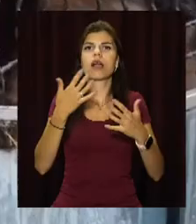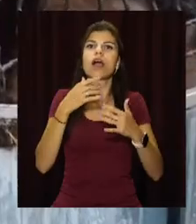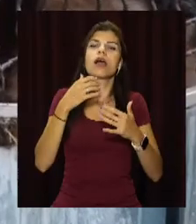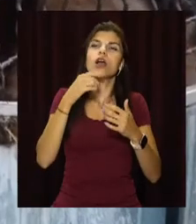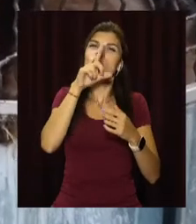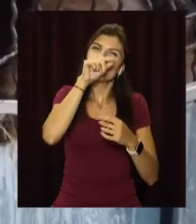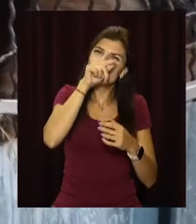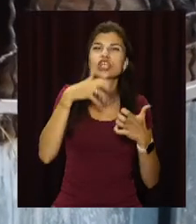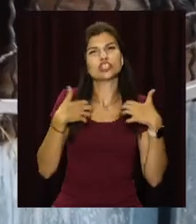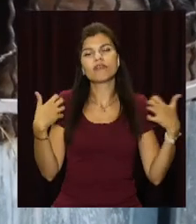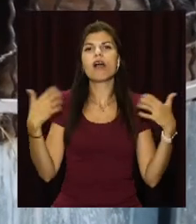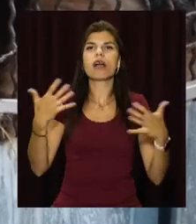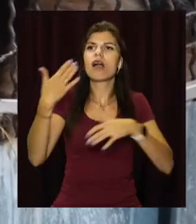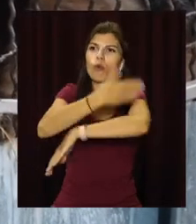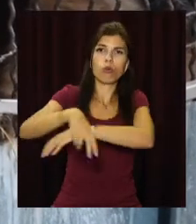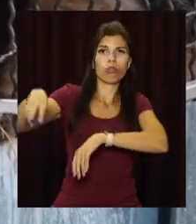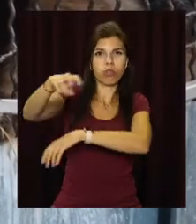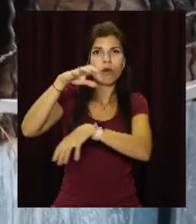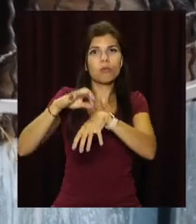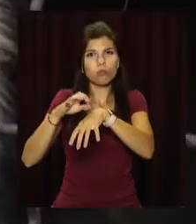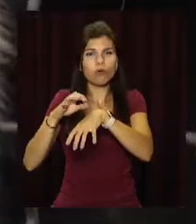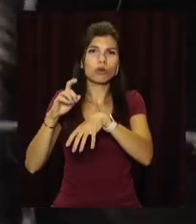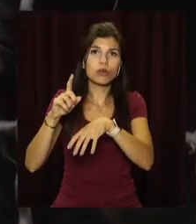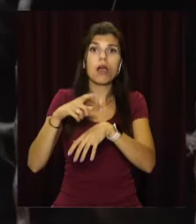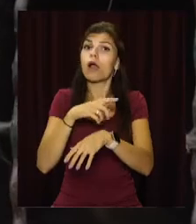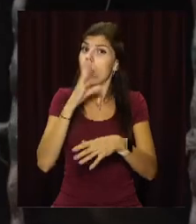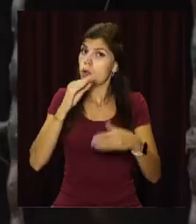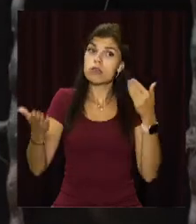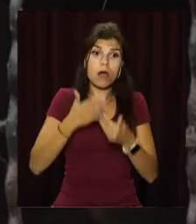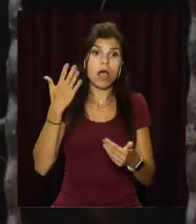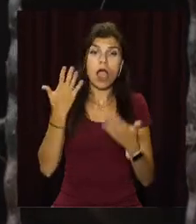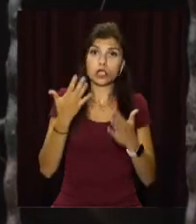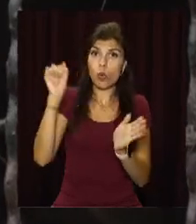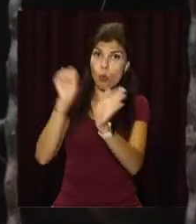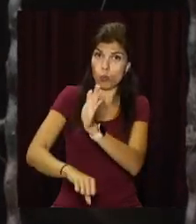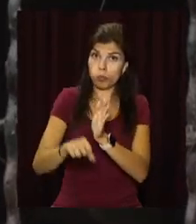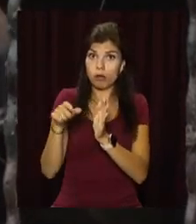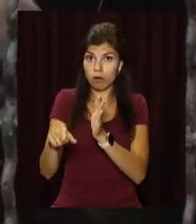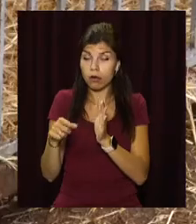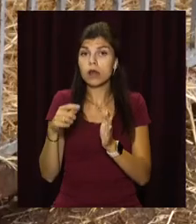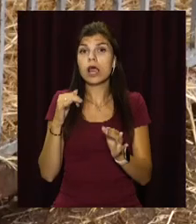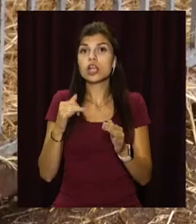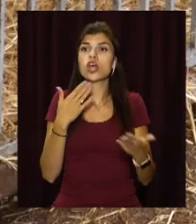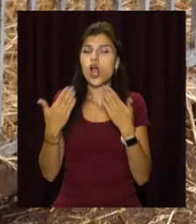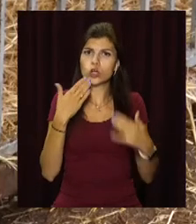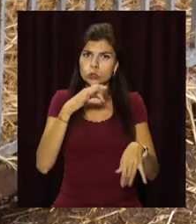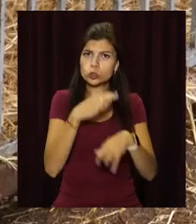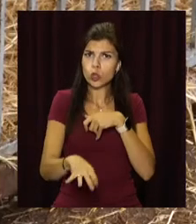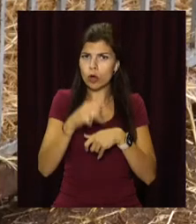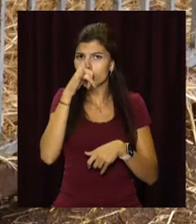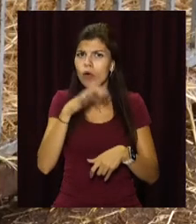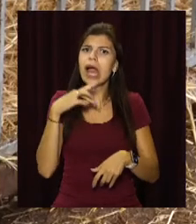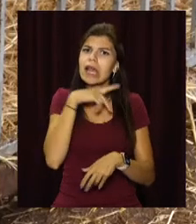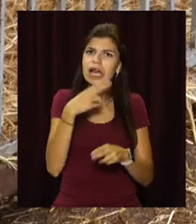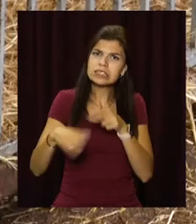птахам. Документ, зокрема, передбачає покарання за вбивство тварин для регулювання їхньої чисельності та жорстоке поводження з ними. А ще